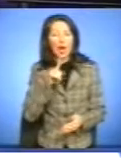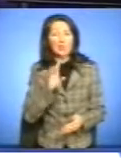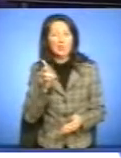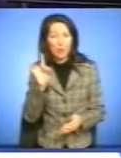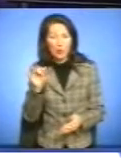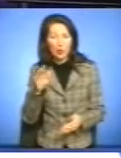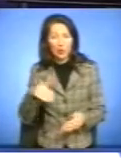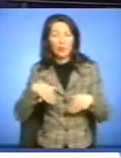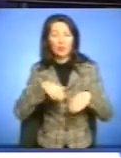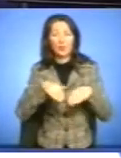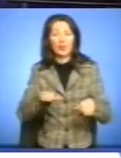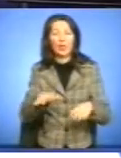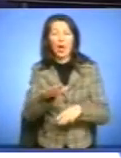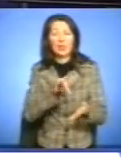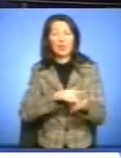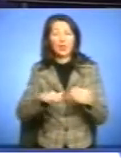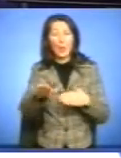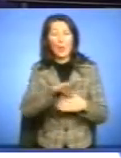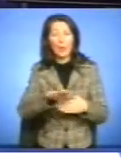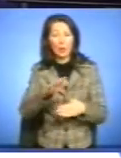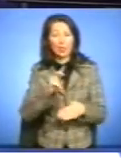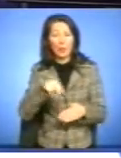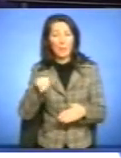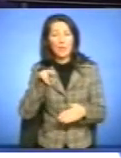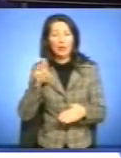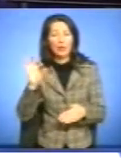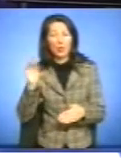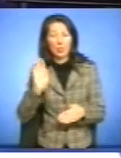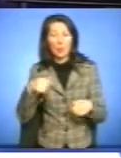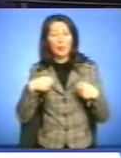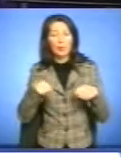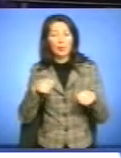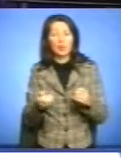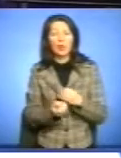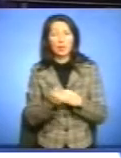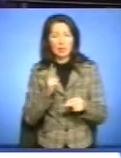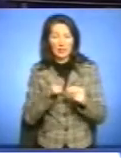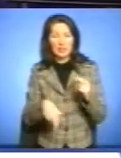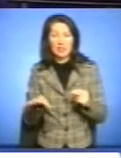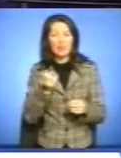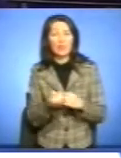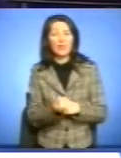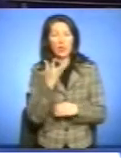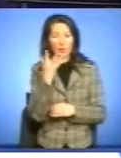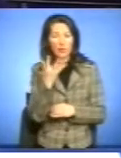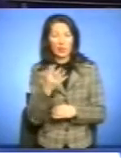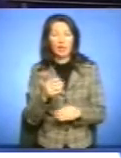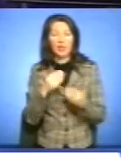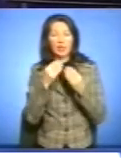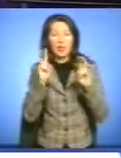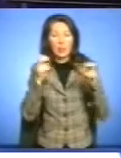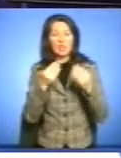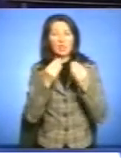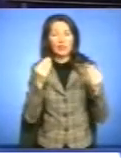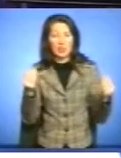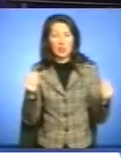пройде святковий концерт і торговиця. Завершиться усе феєрверком. Тематичні виставки, експозиції, присвячені пам'ятним подіям